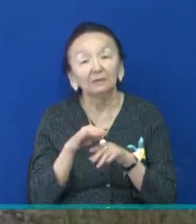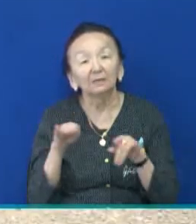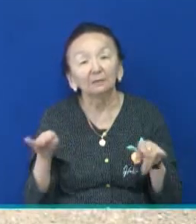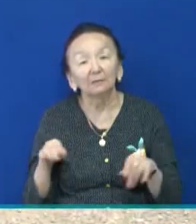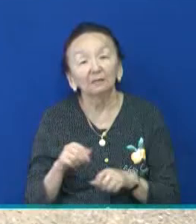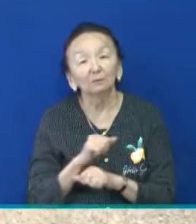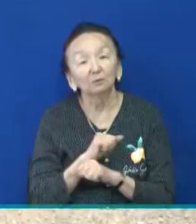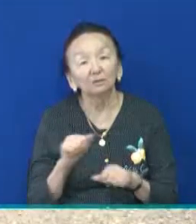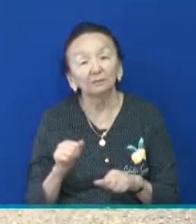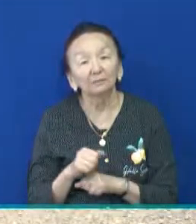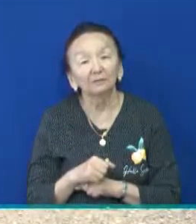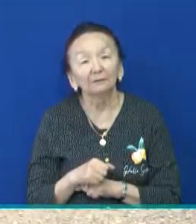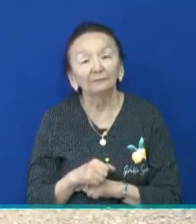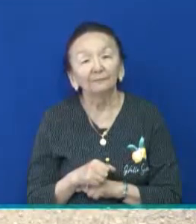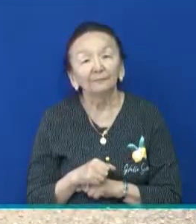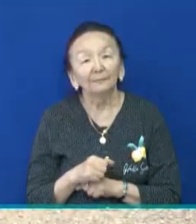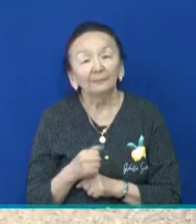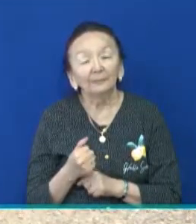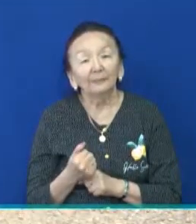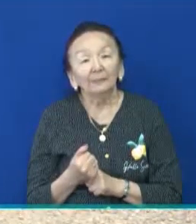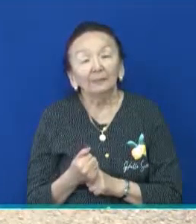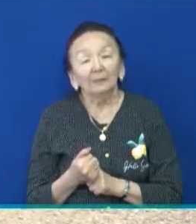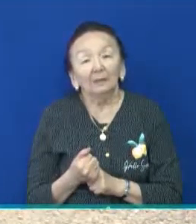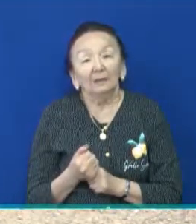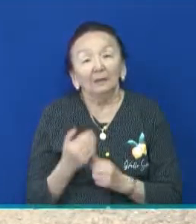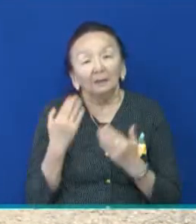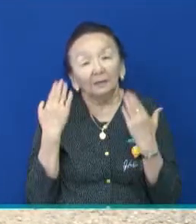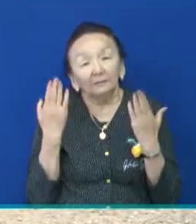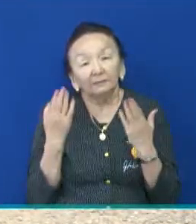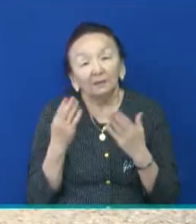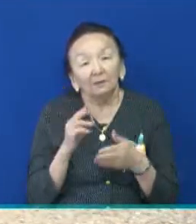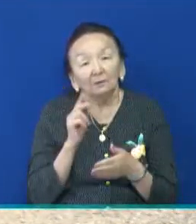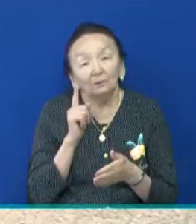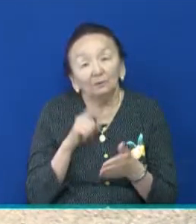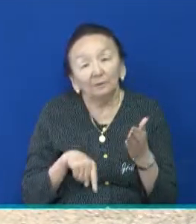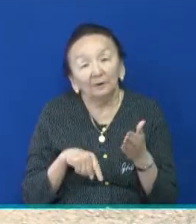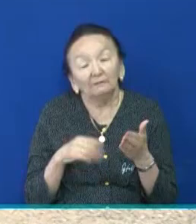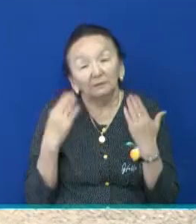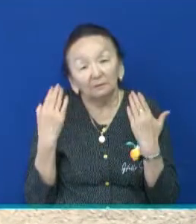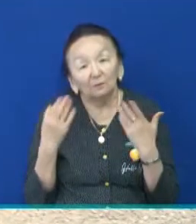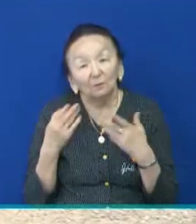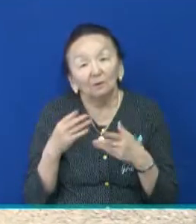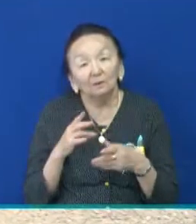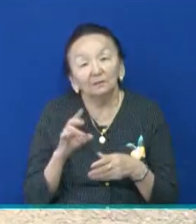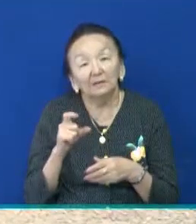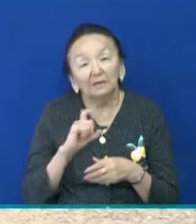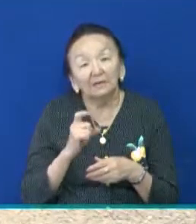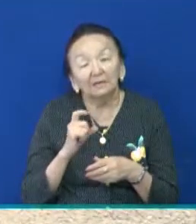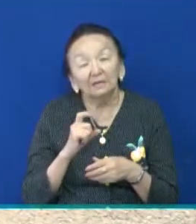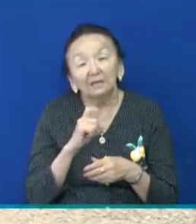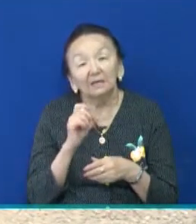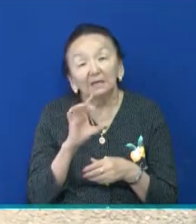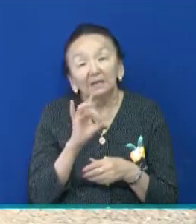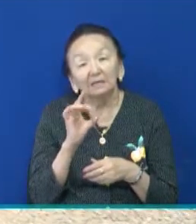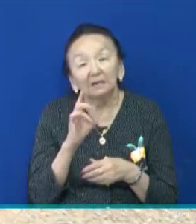бермеймін. Не знаю, насколько это правда, но я слышу, что даже... Мен мұның қаншалықты рас екенін білмеймін, бірақ мен тіпті энергетикалық сусындар